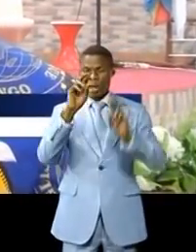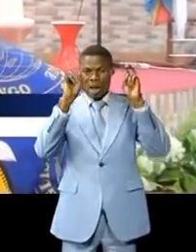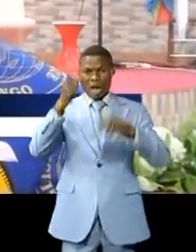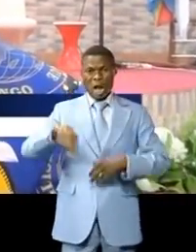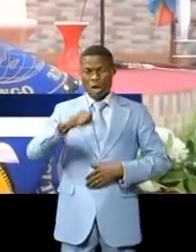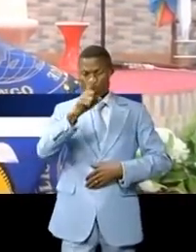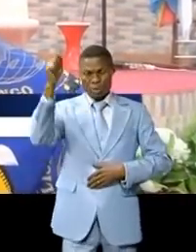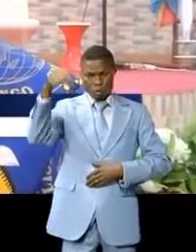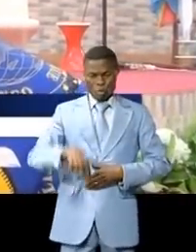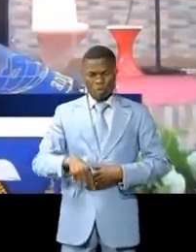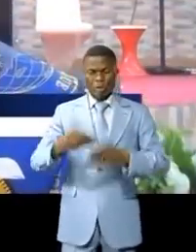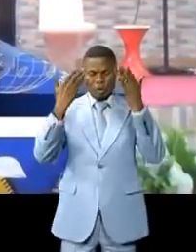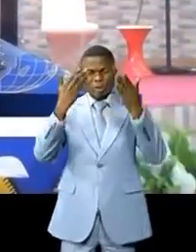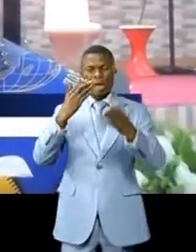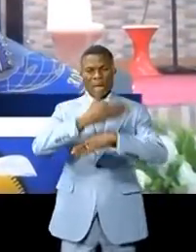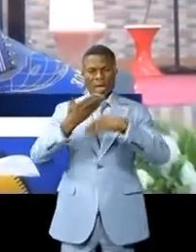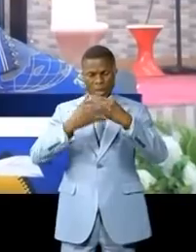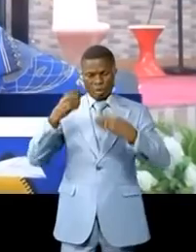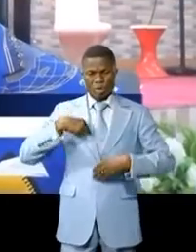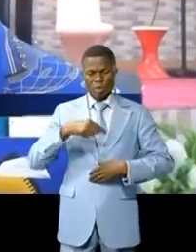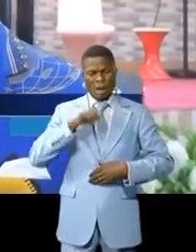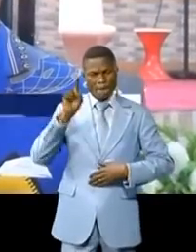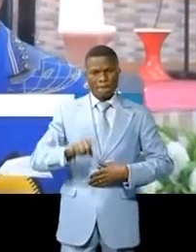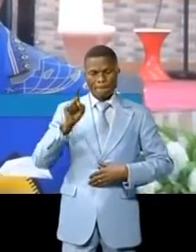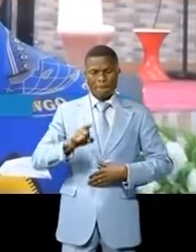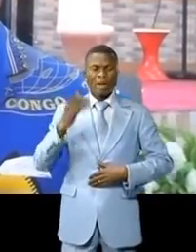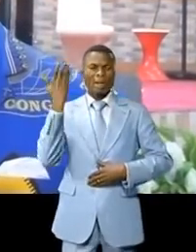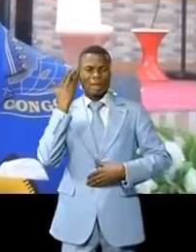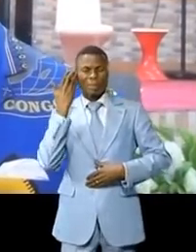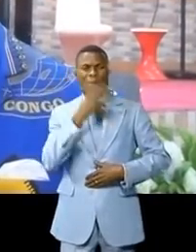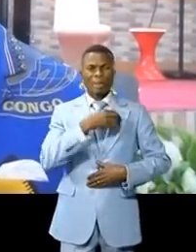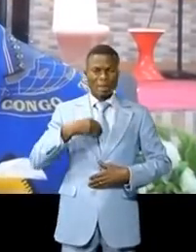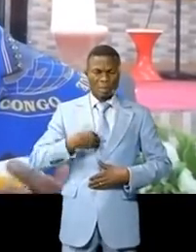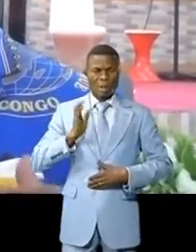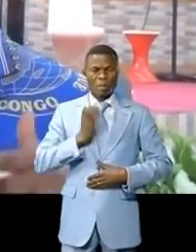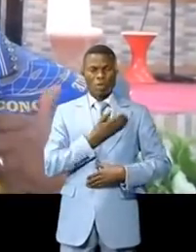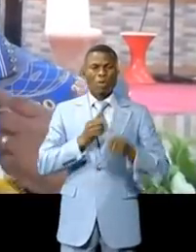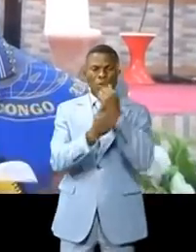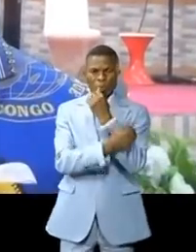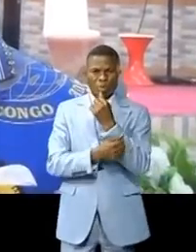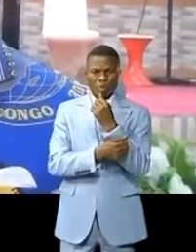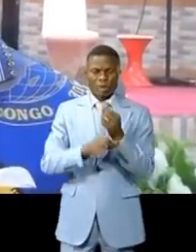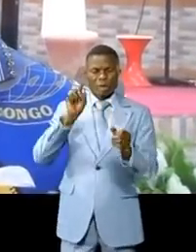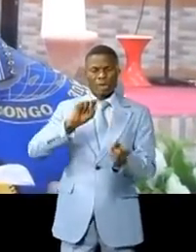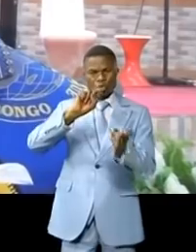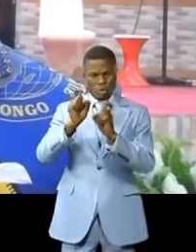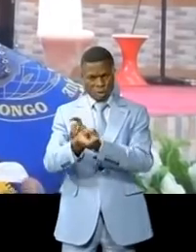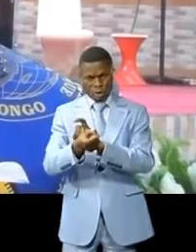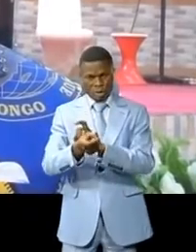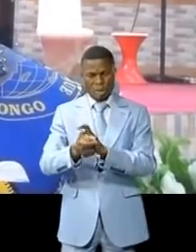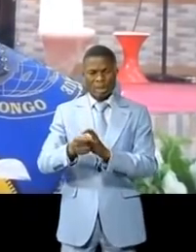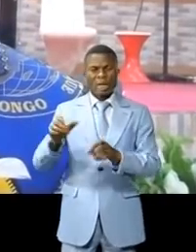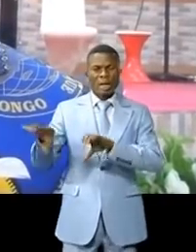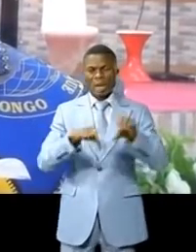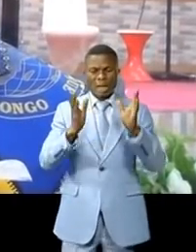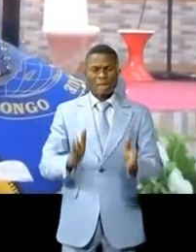là où le Seigneur nous a voulus. Nous avons besoin des hommes et des femmes pour ce pays qui sont transformés, de vrais